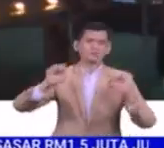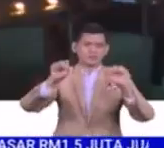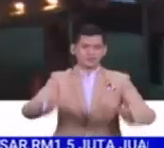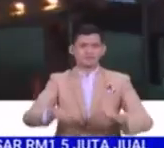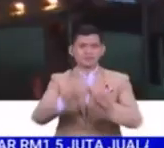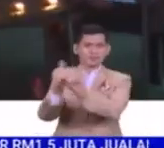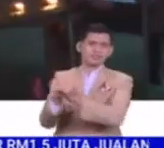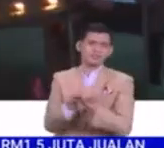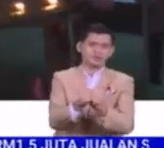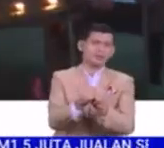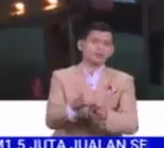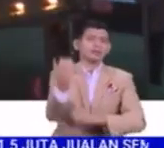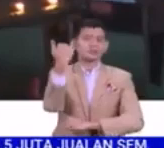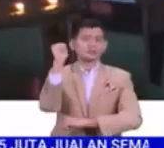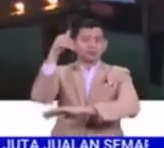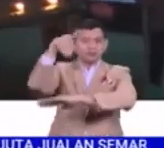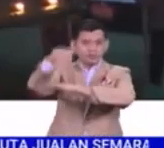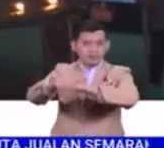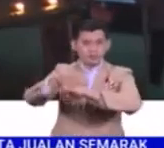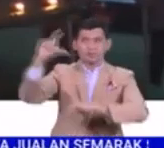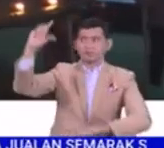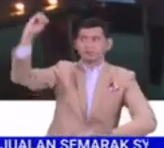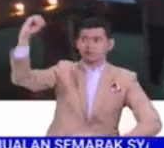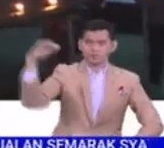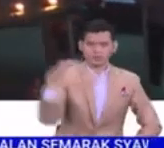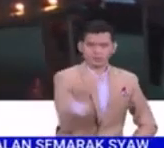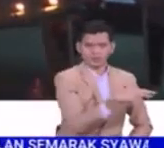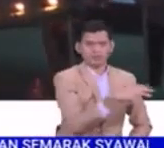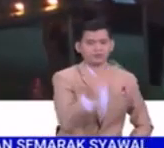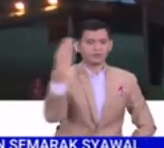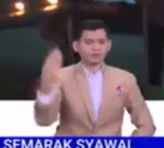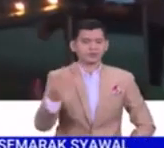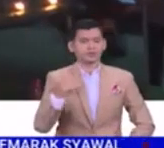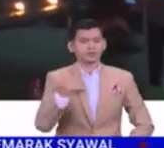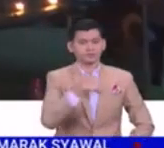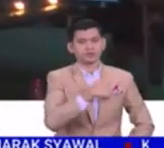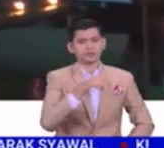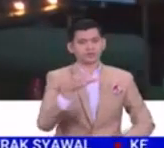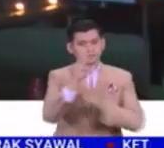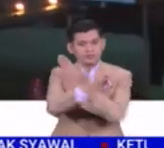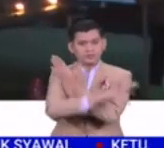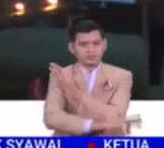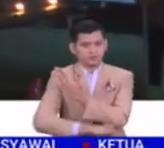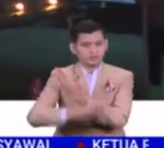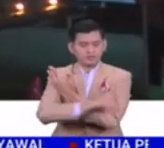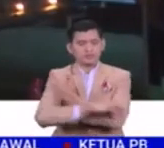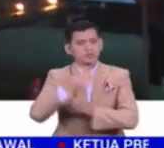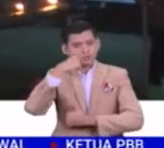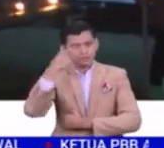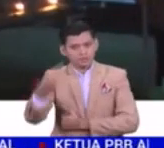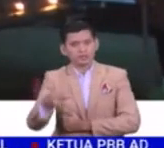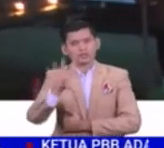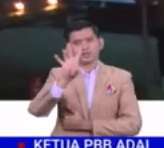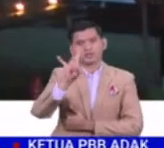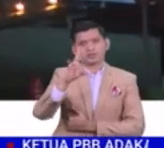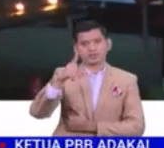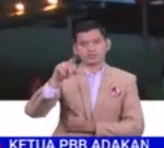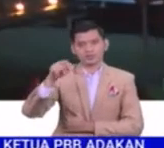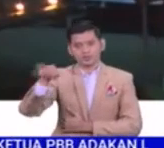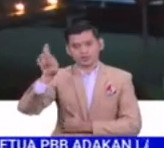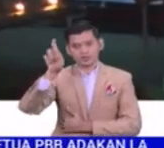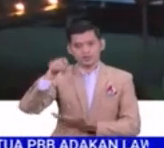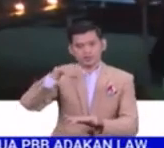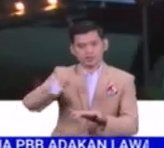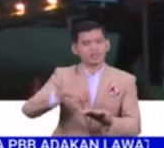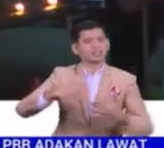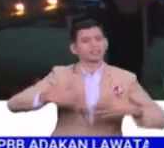bersama-sama kiranya 10 malam terakhir Ramadan ini kebiasaannya lah untuk di Negeri Sembilan kan disebut 7 liko. Dan inilah